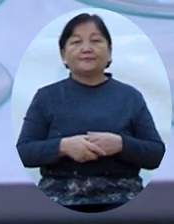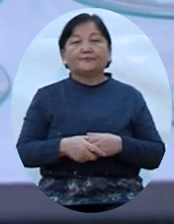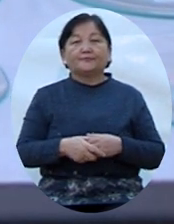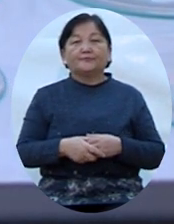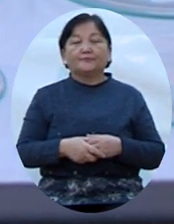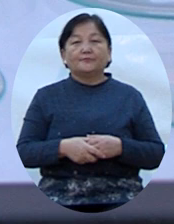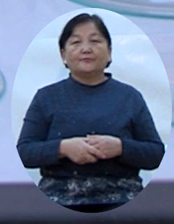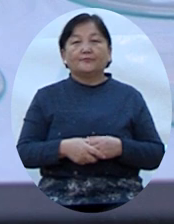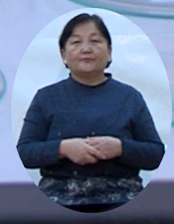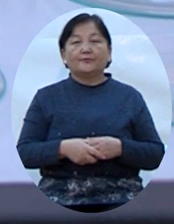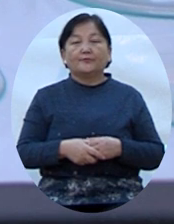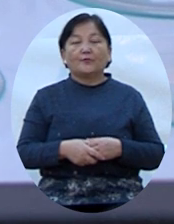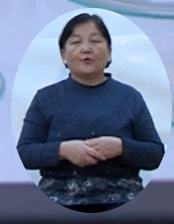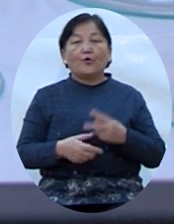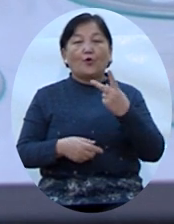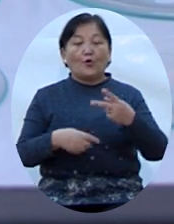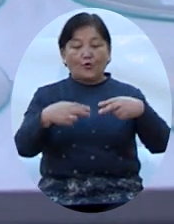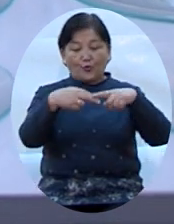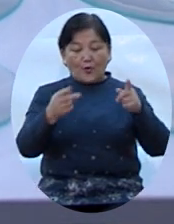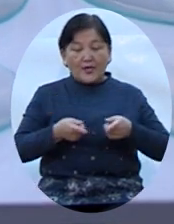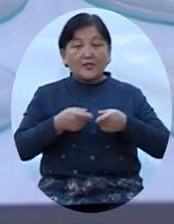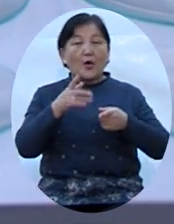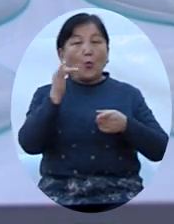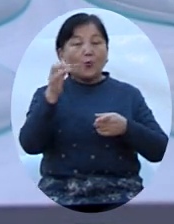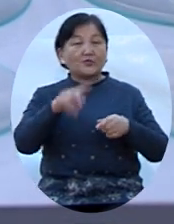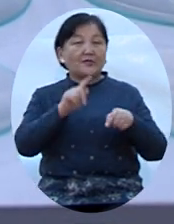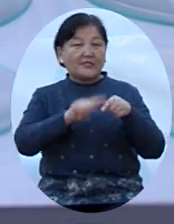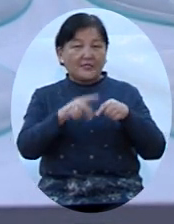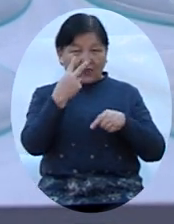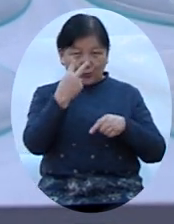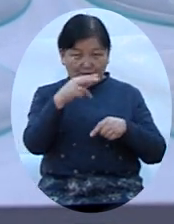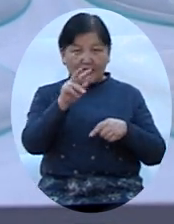За 2 дугаартай уусмалыг шалгая.